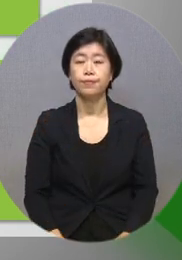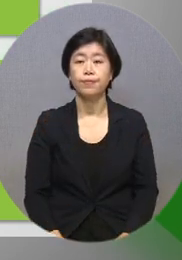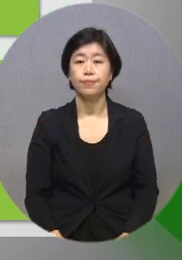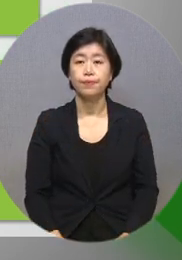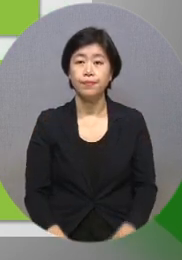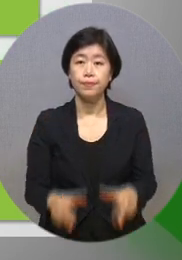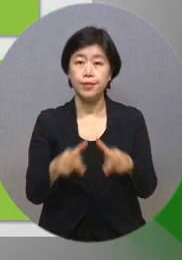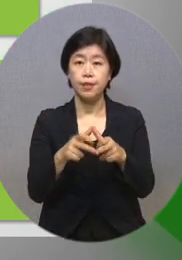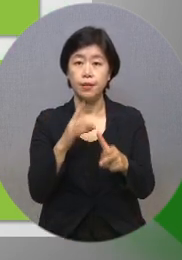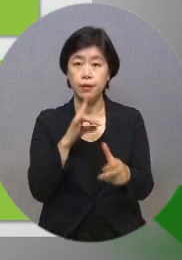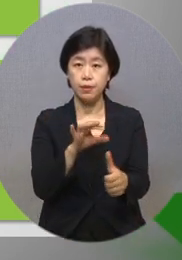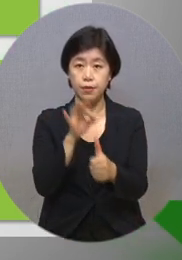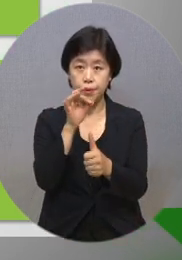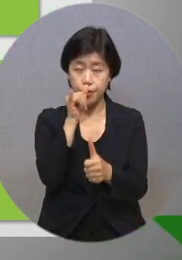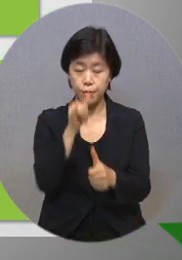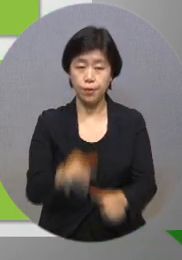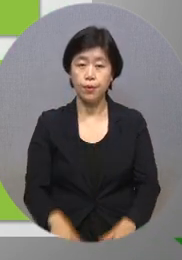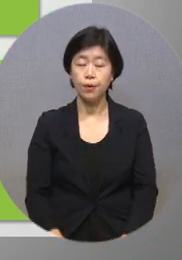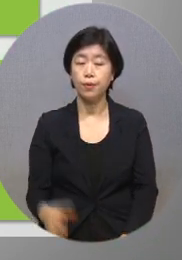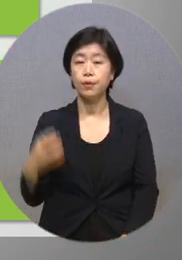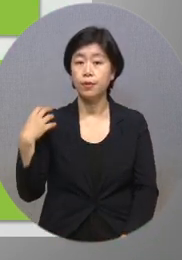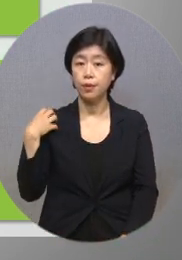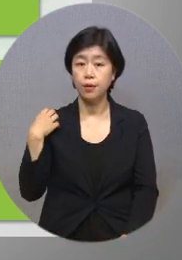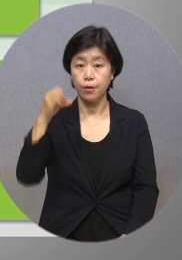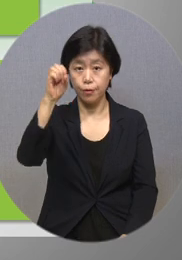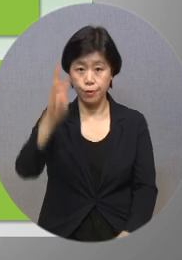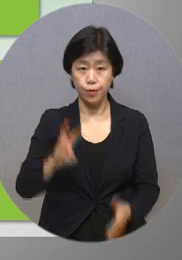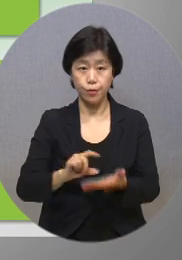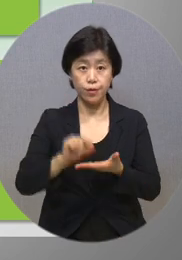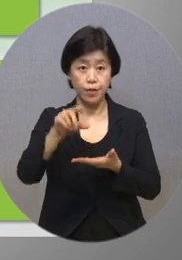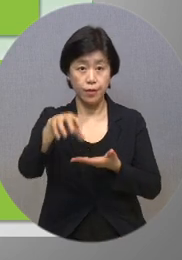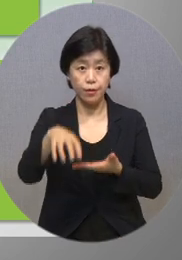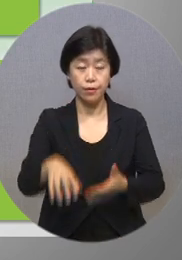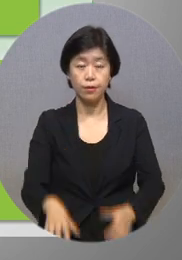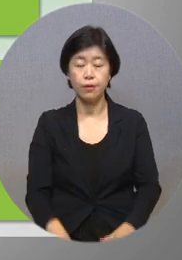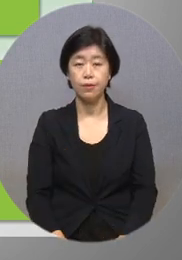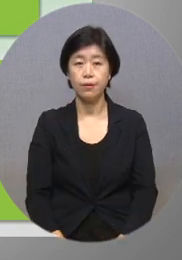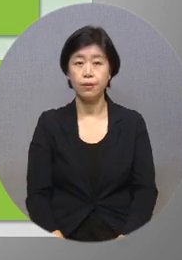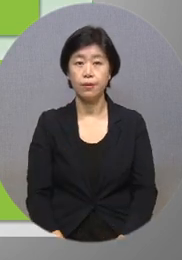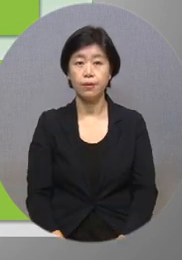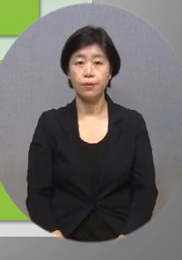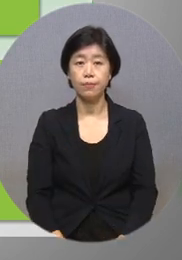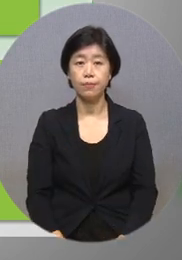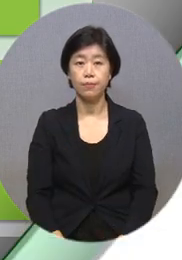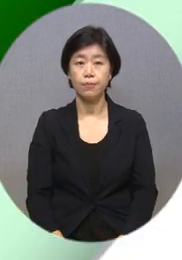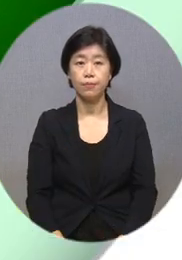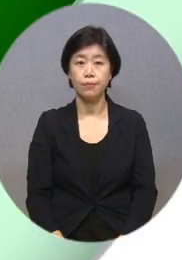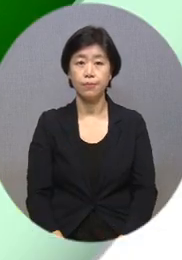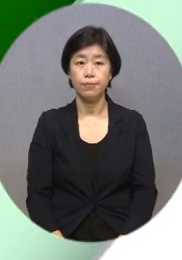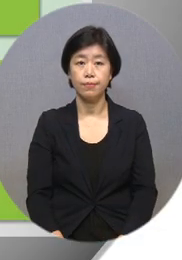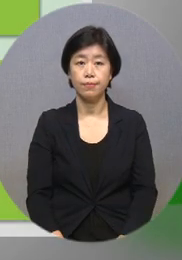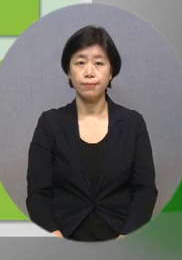채용합니다. 장애인만 채용하며 담당지사는 광주지사입니다.